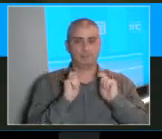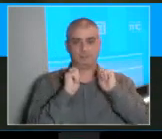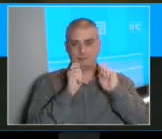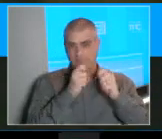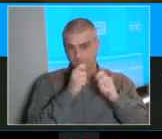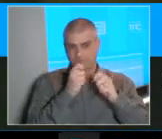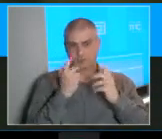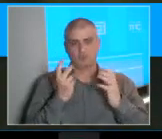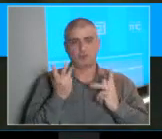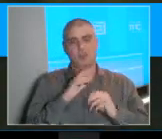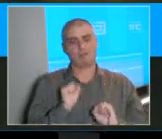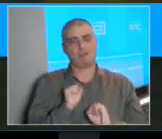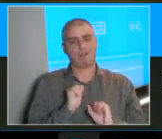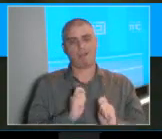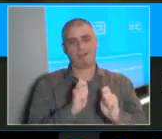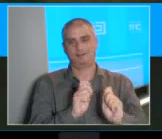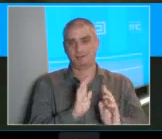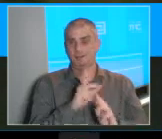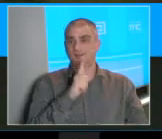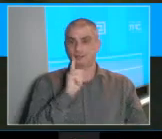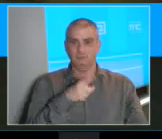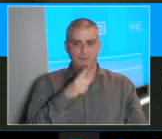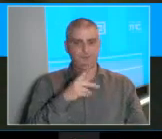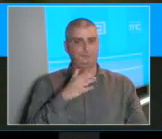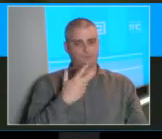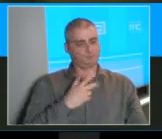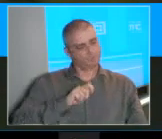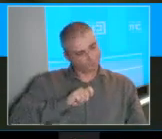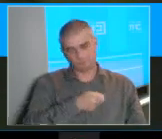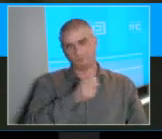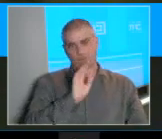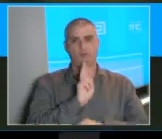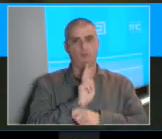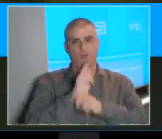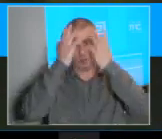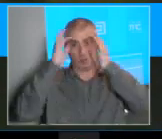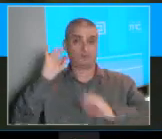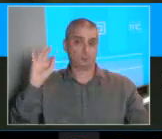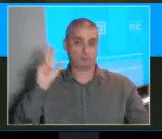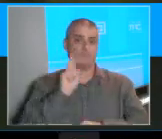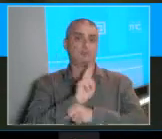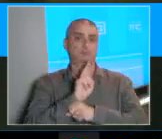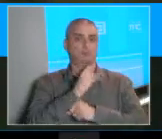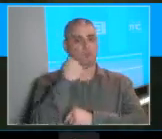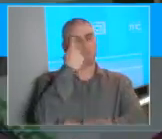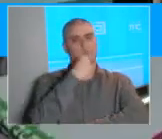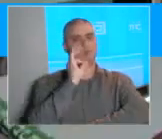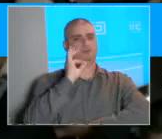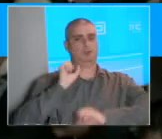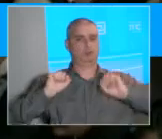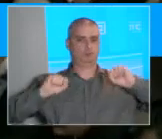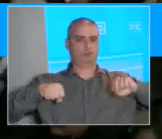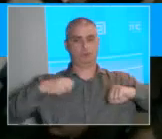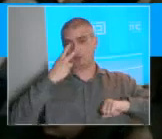אותה קרה יותר, אבל היא צריכה להיות מספיק כואבת כדי לשמור על הכבוד שלהם ולשמור על הפנים של